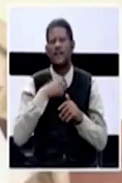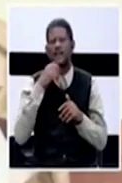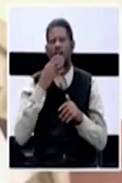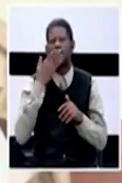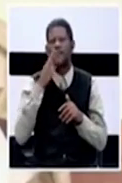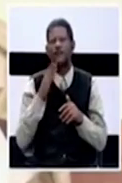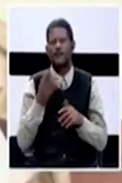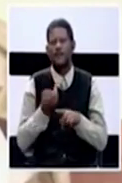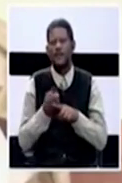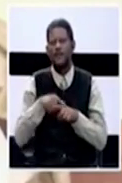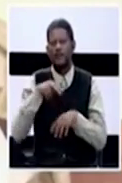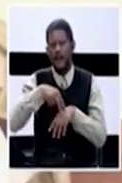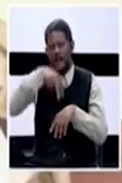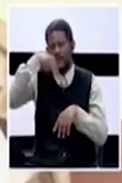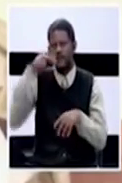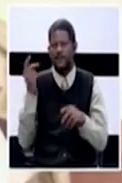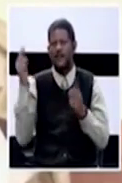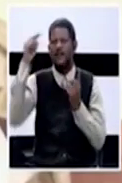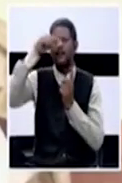ተመሊሶም እንደጋና ልዒሎም ኣብ